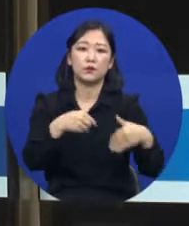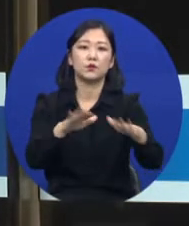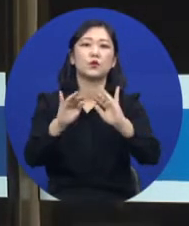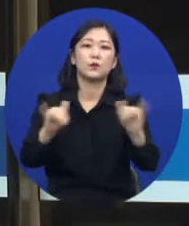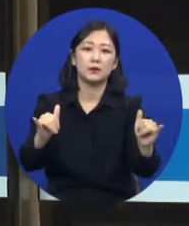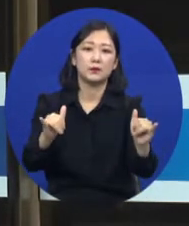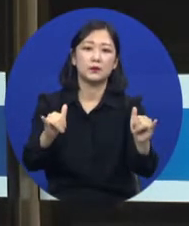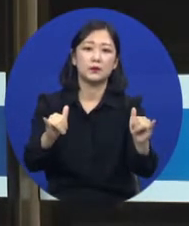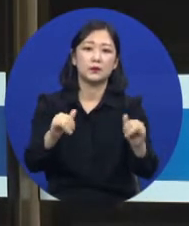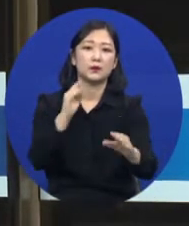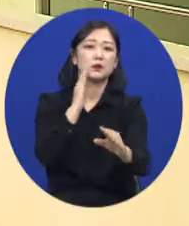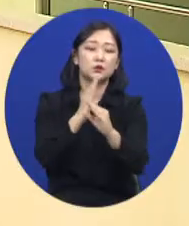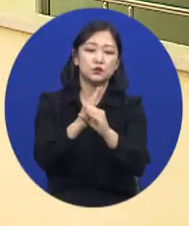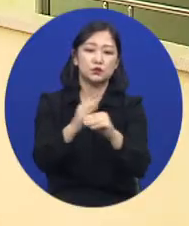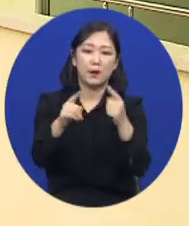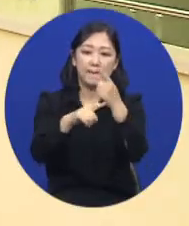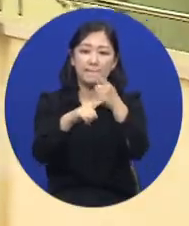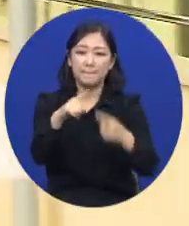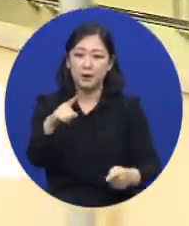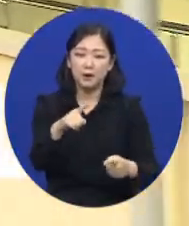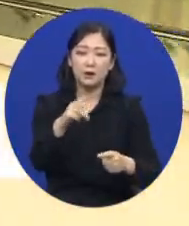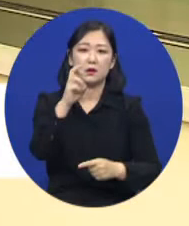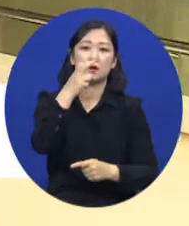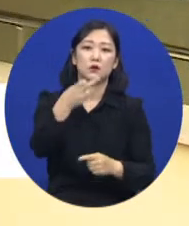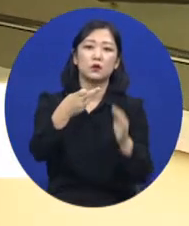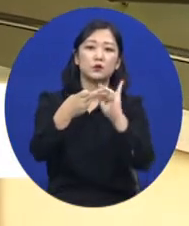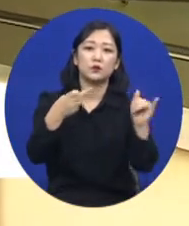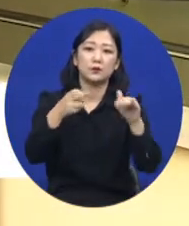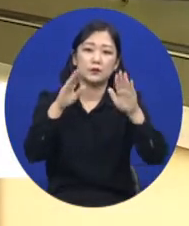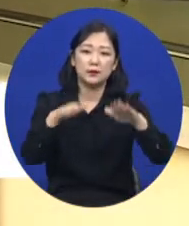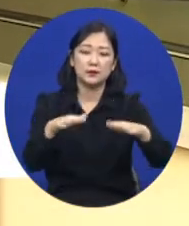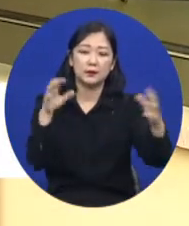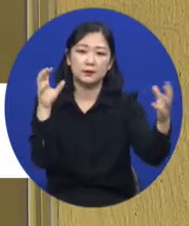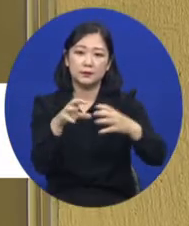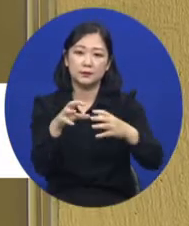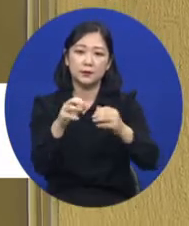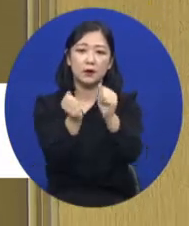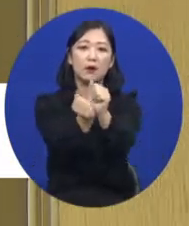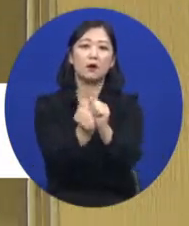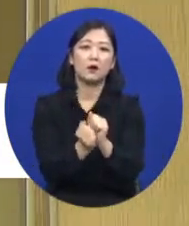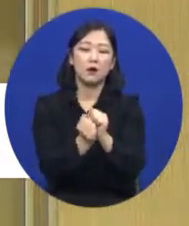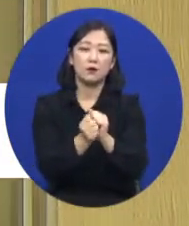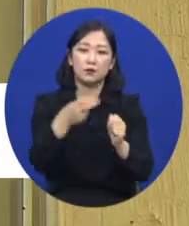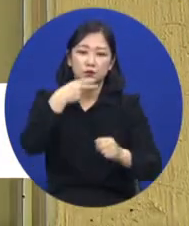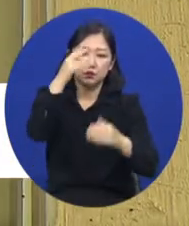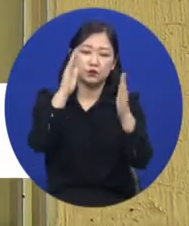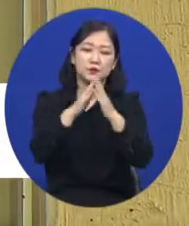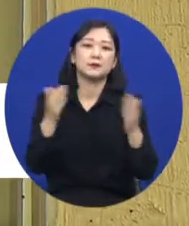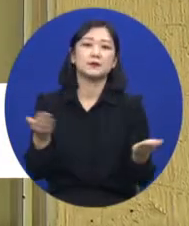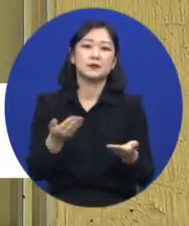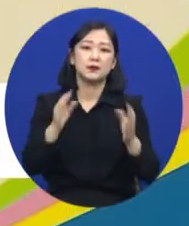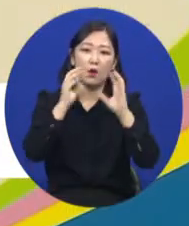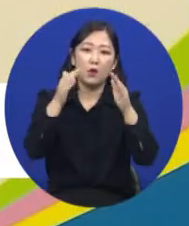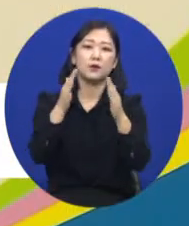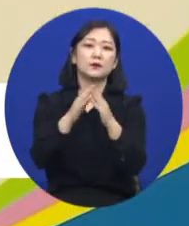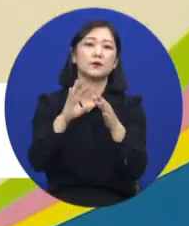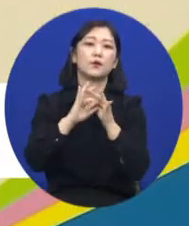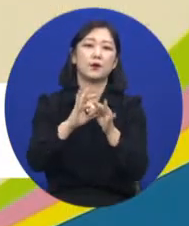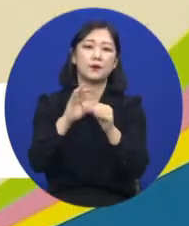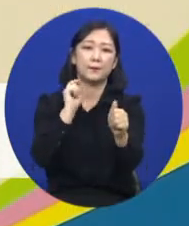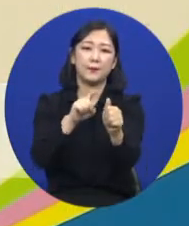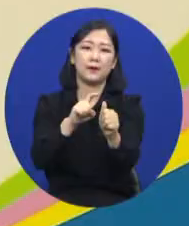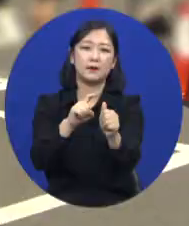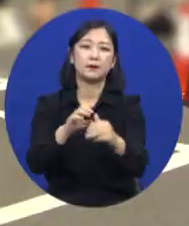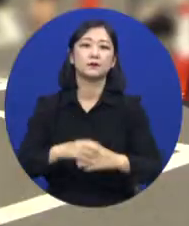이 가운데 절반이 넘는 12명이 이달 발생한 집단 감염 사례 인 유흥주점 과 직장 어린이집 관련 확진